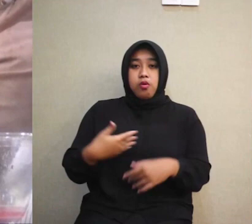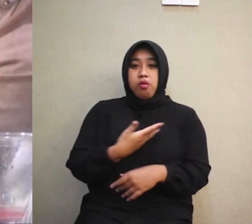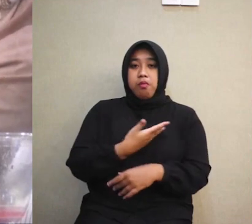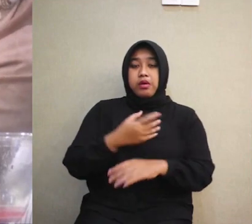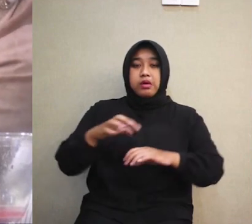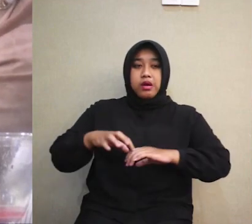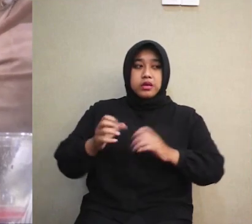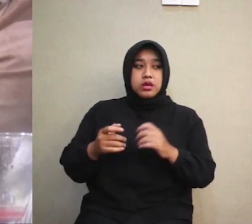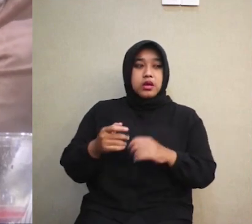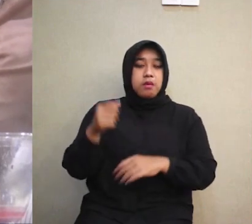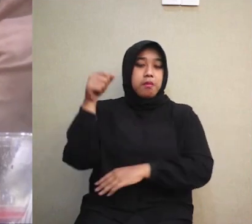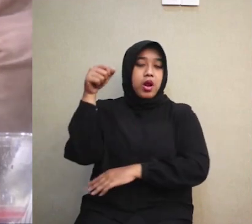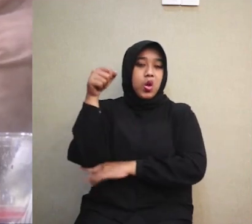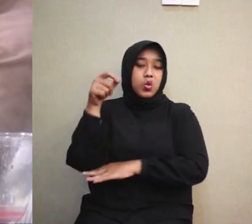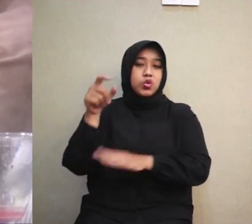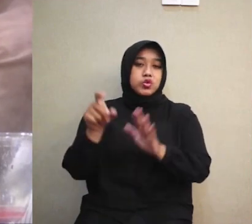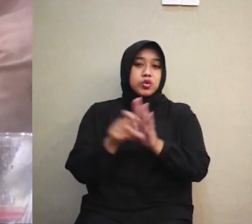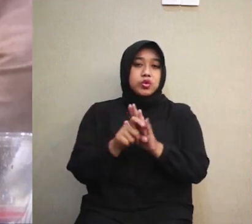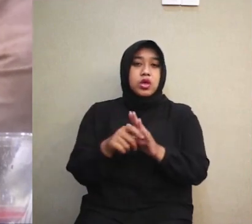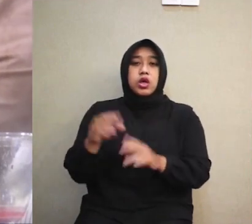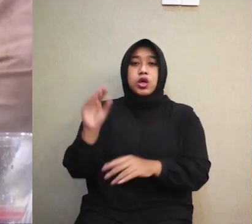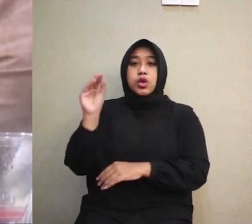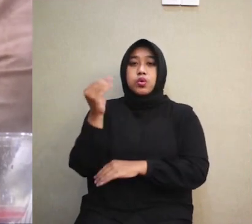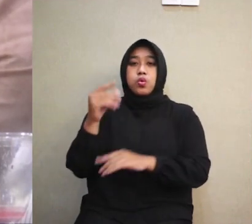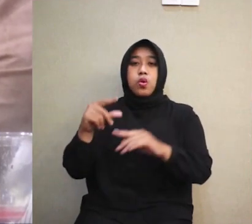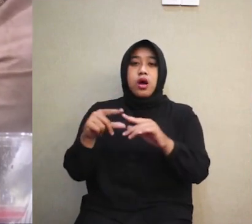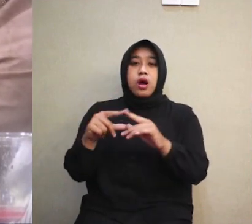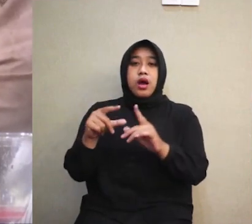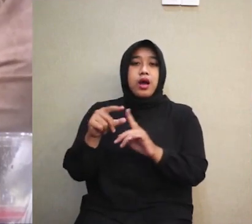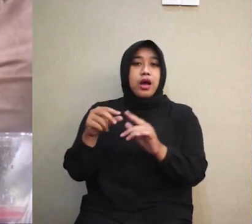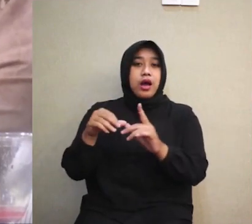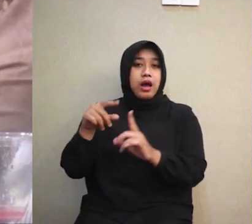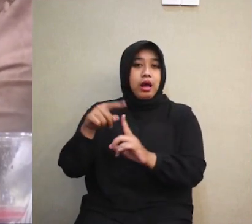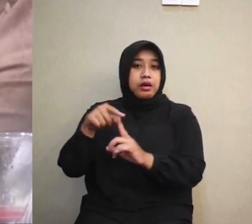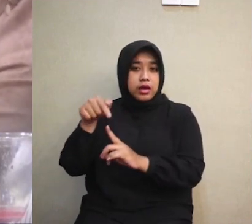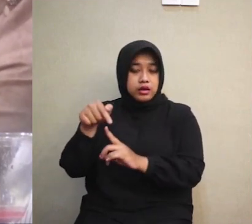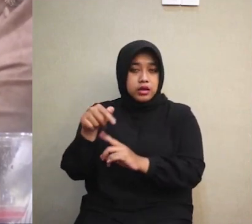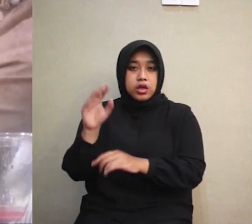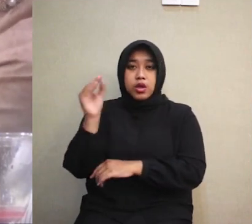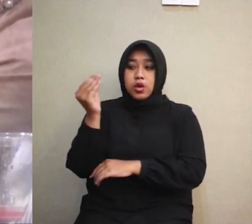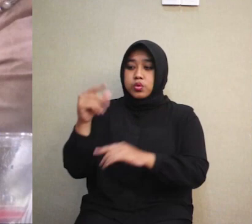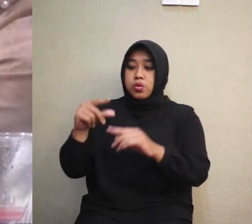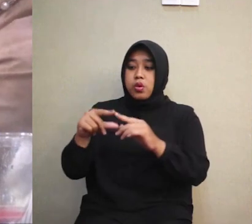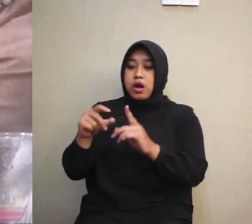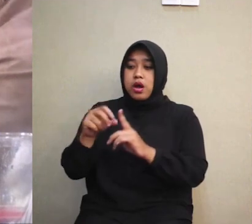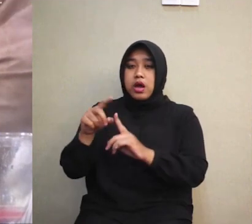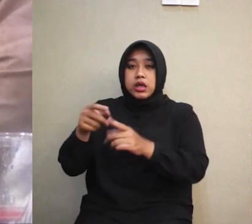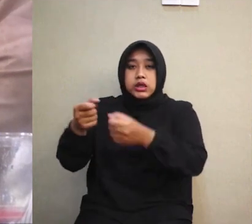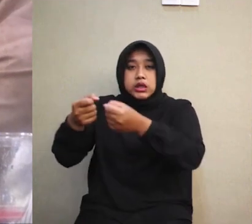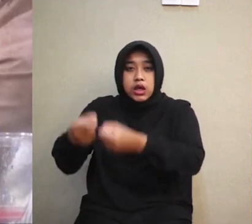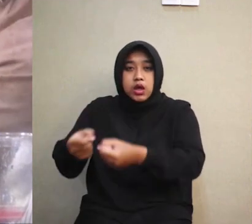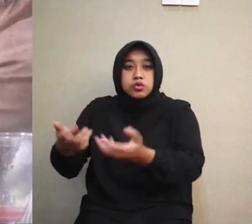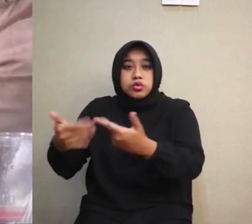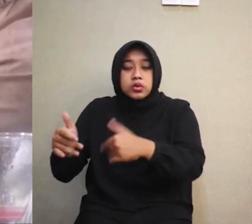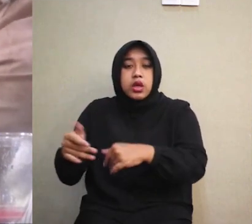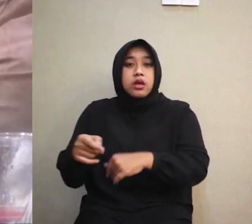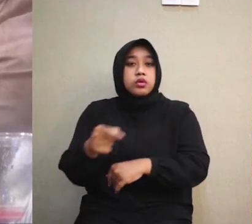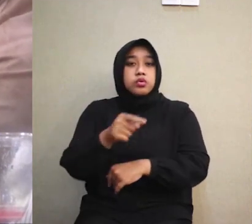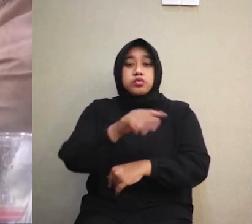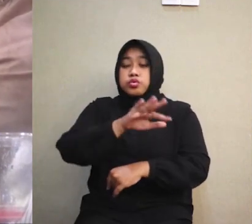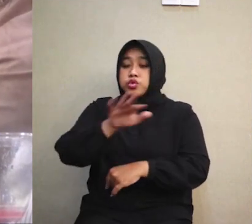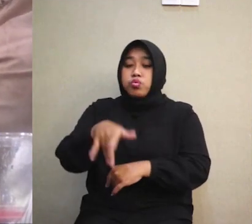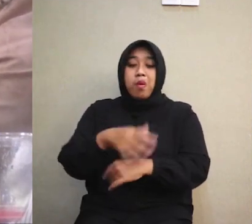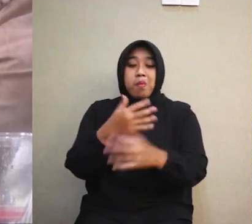kekerasan pelakunya adalah Misalnya ketua adat ketua adatnya di ini apa sudah ditahan di kepolisian itu